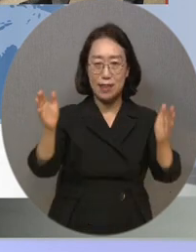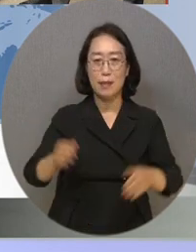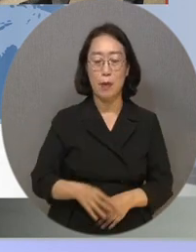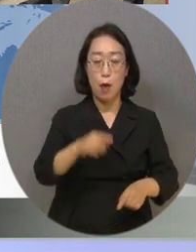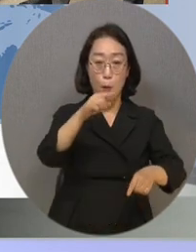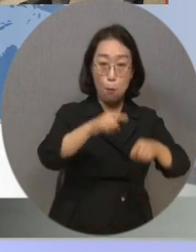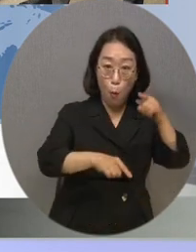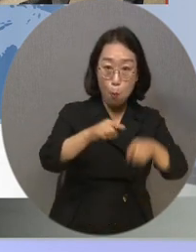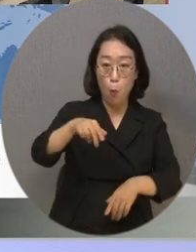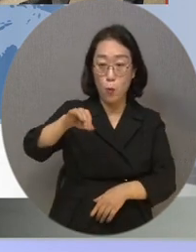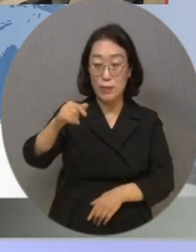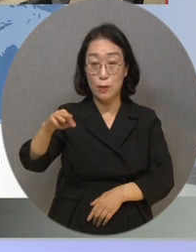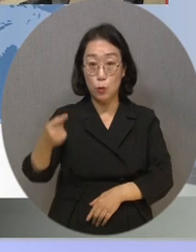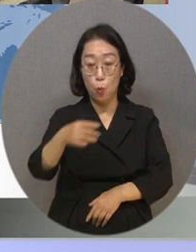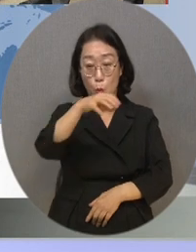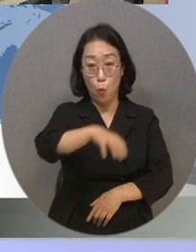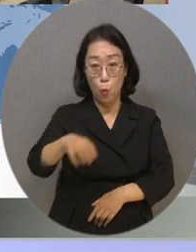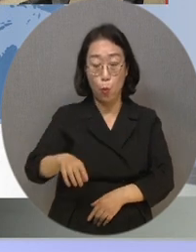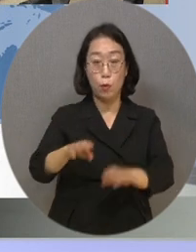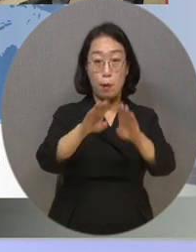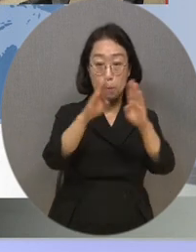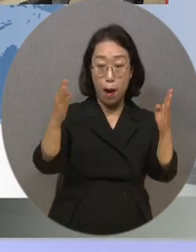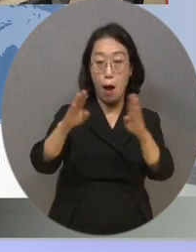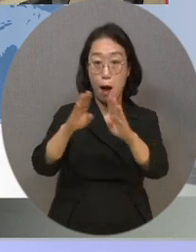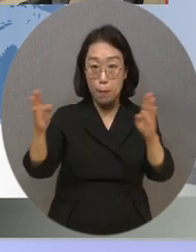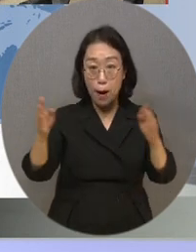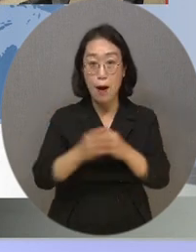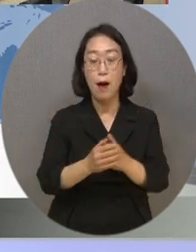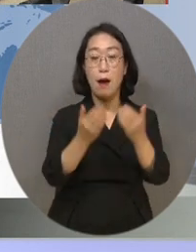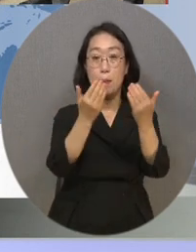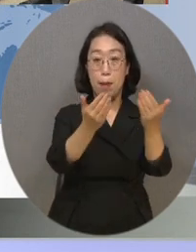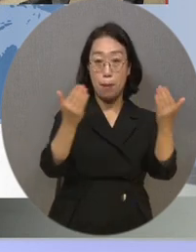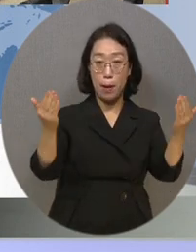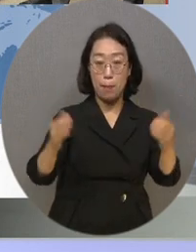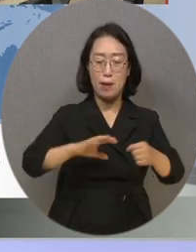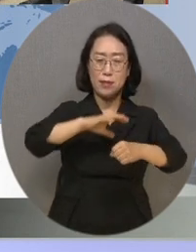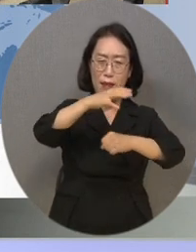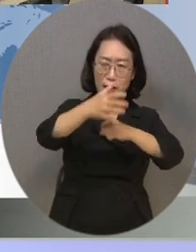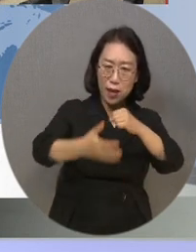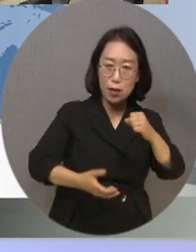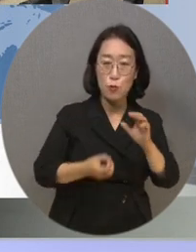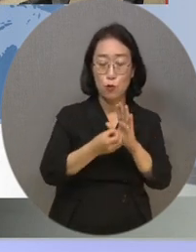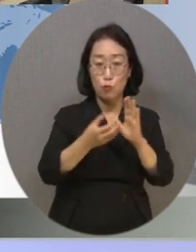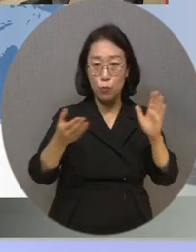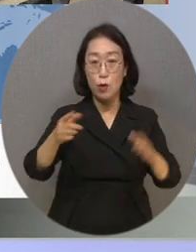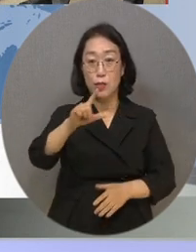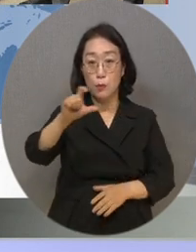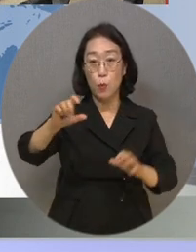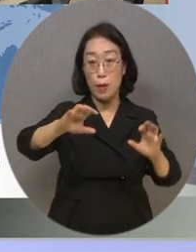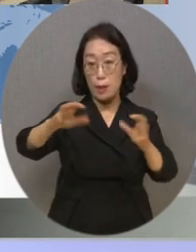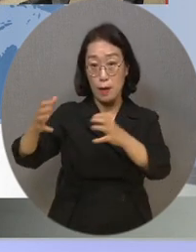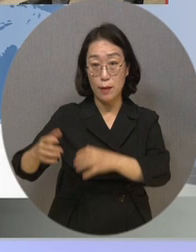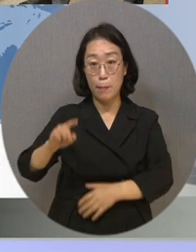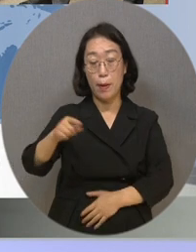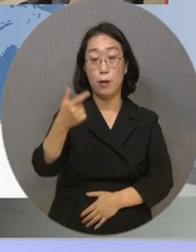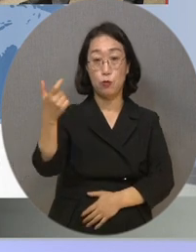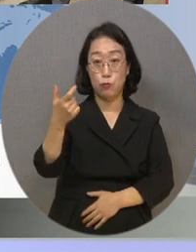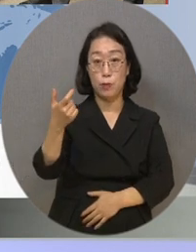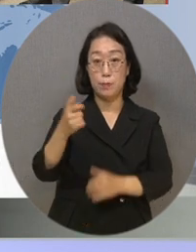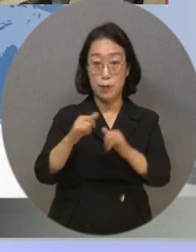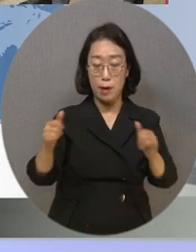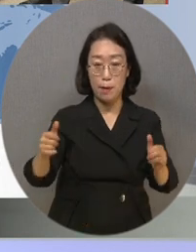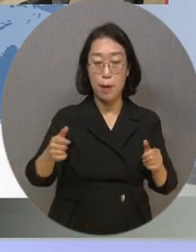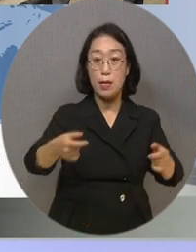목포와 진도 등 전남 일원에서 열리는 이번 행사에는 세계적으로 주목받는 15개국 160여 명의 유명